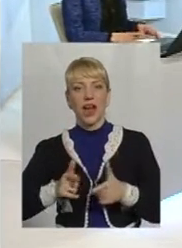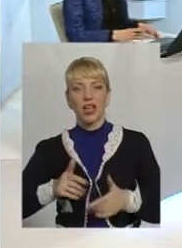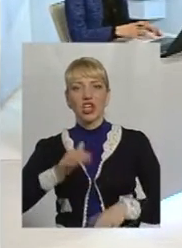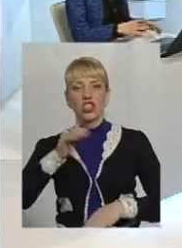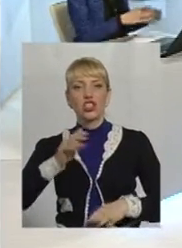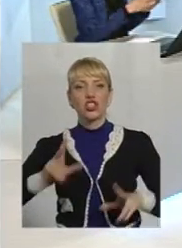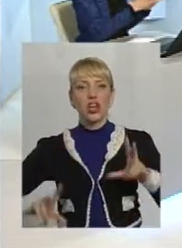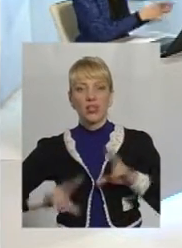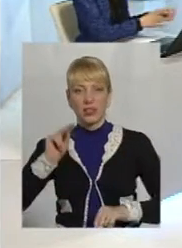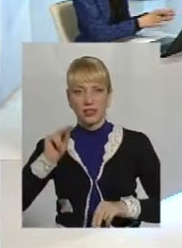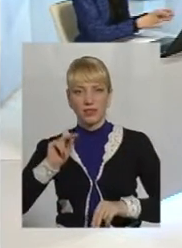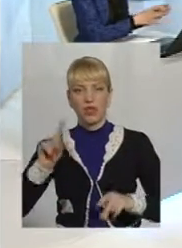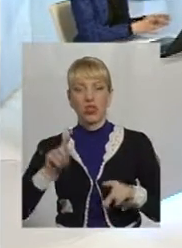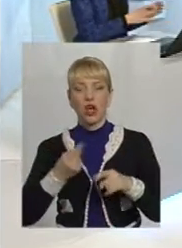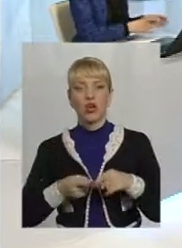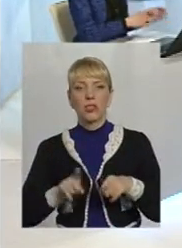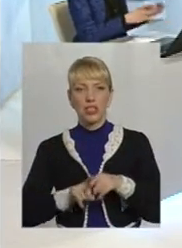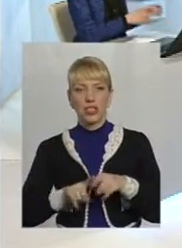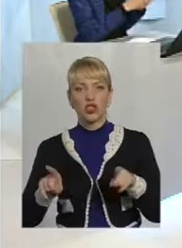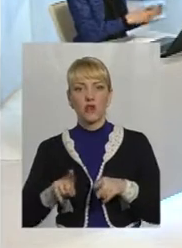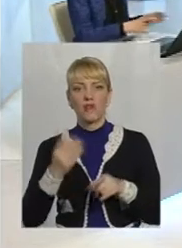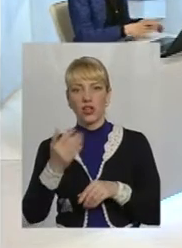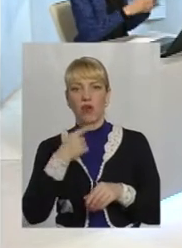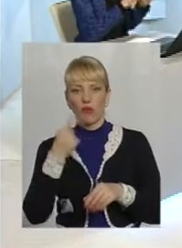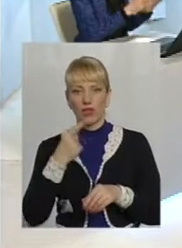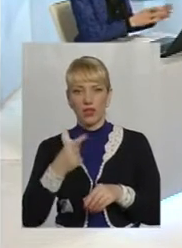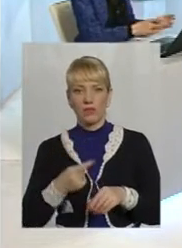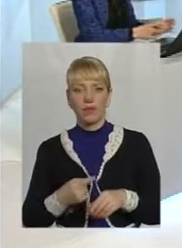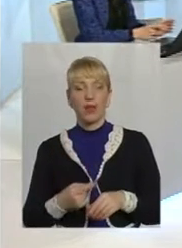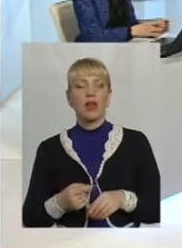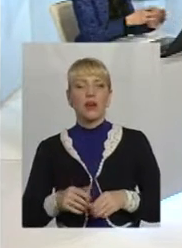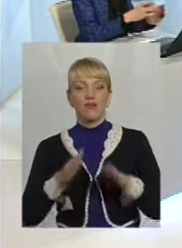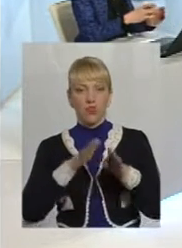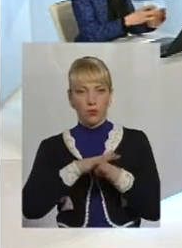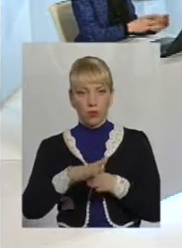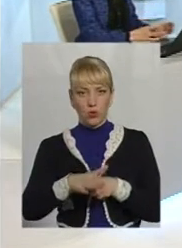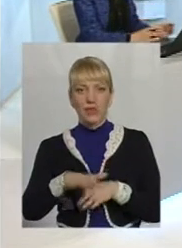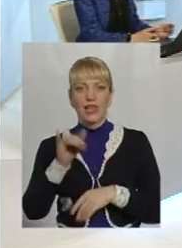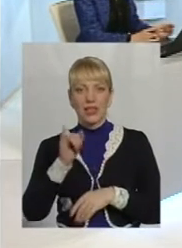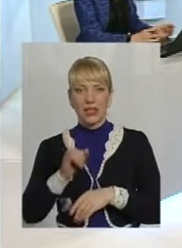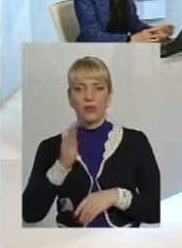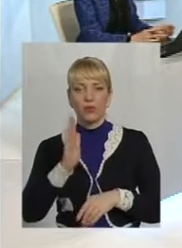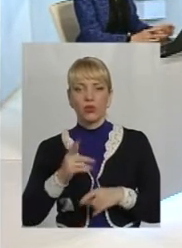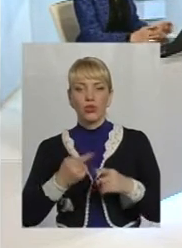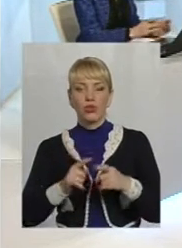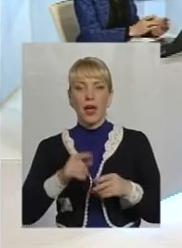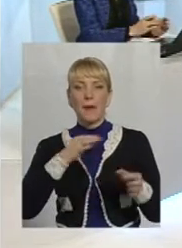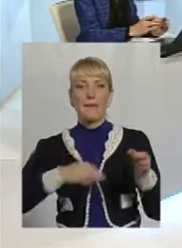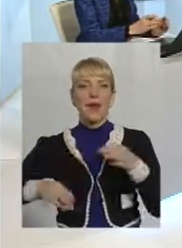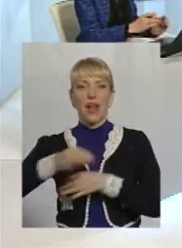шанс, що оце, про що ви говорили останнє, відбудеться? І відбудуться оті